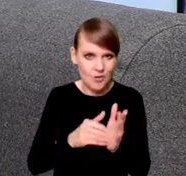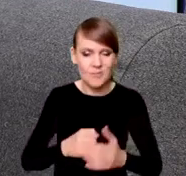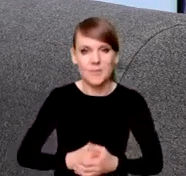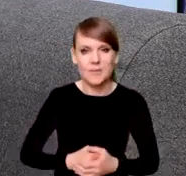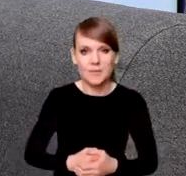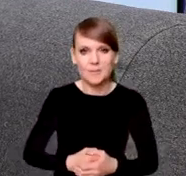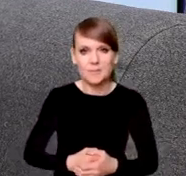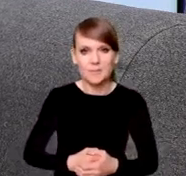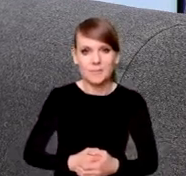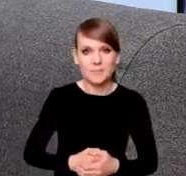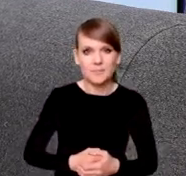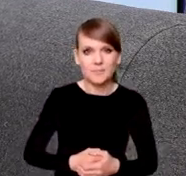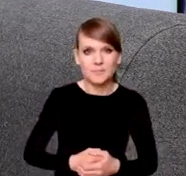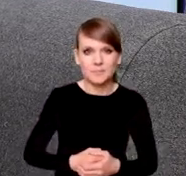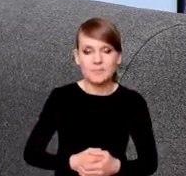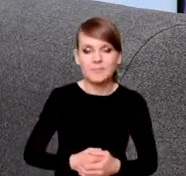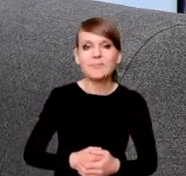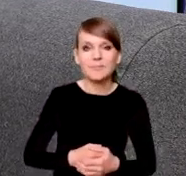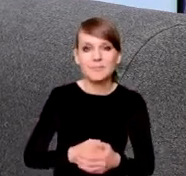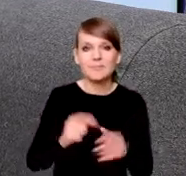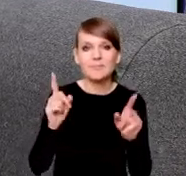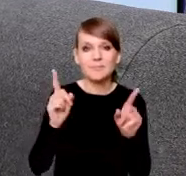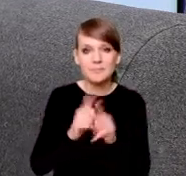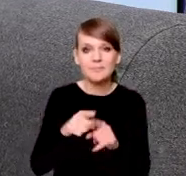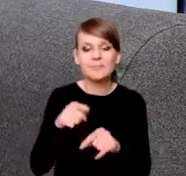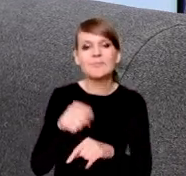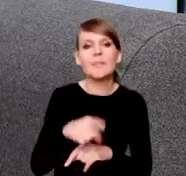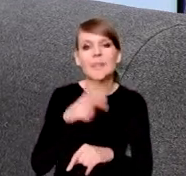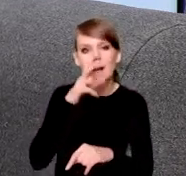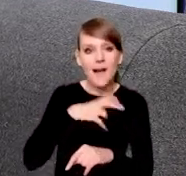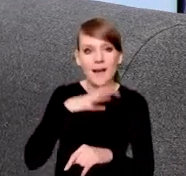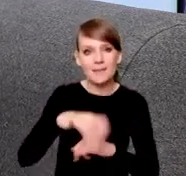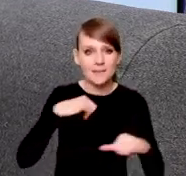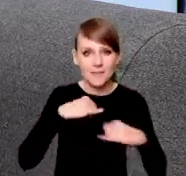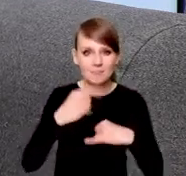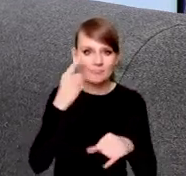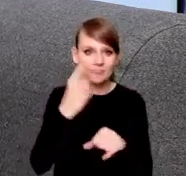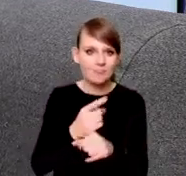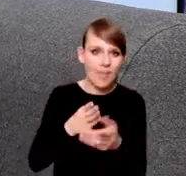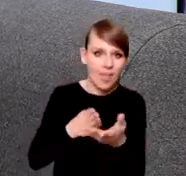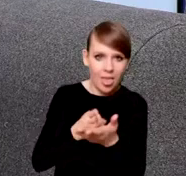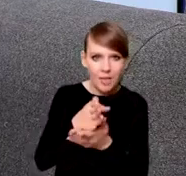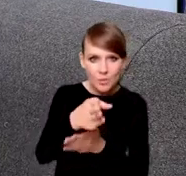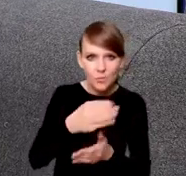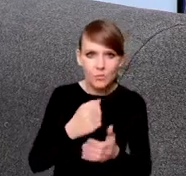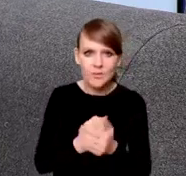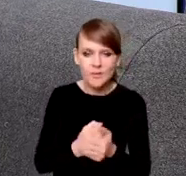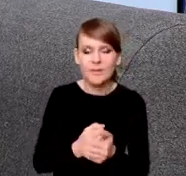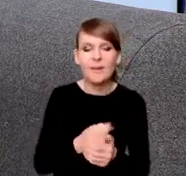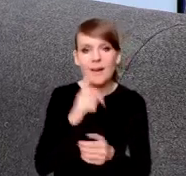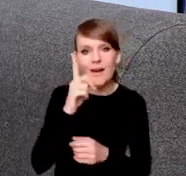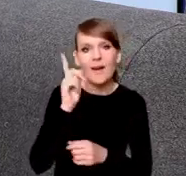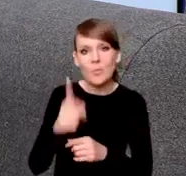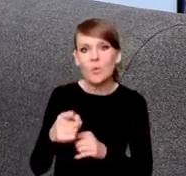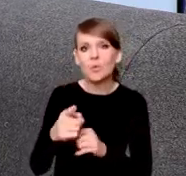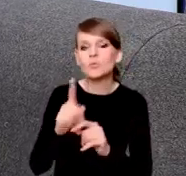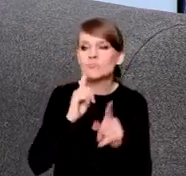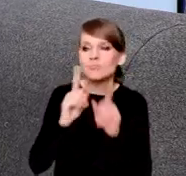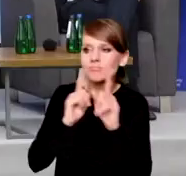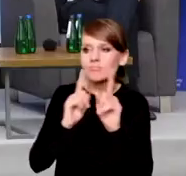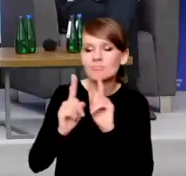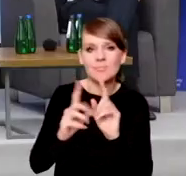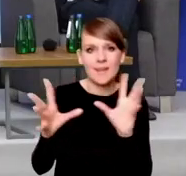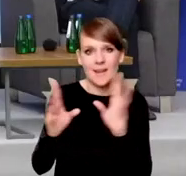I ten kierunek nadawany przez kadrę zarządzającą, ale jednocześnie w dialogu ze wszystkimi